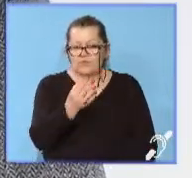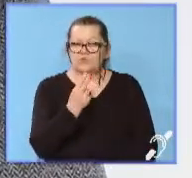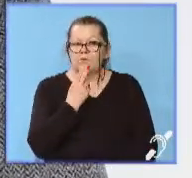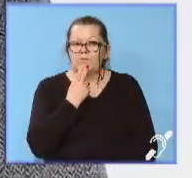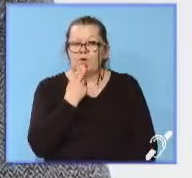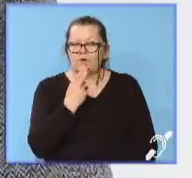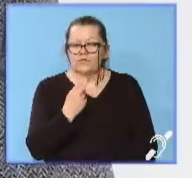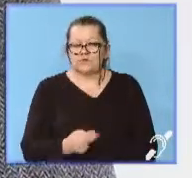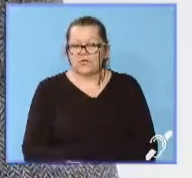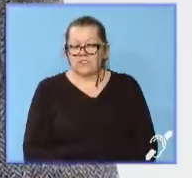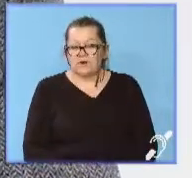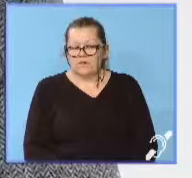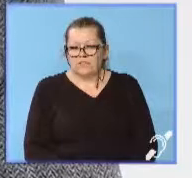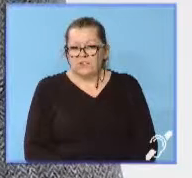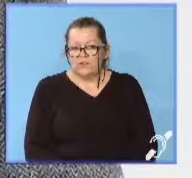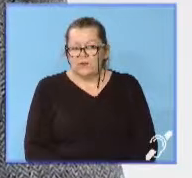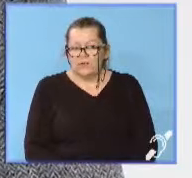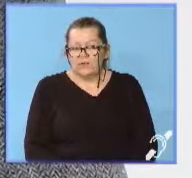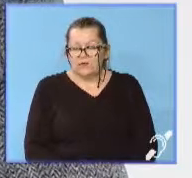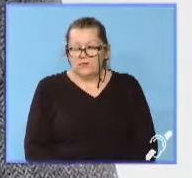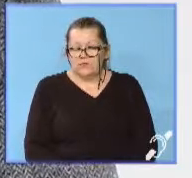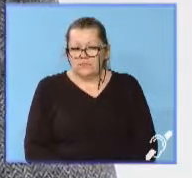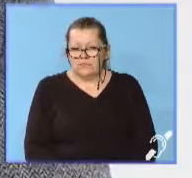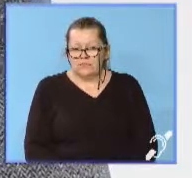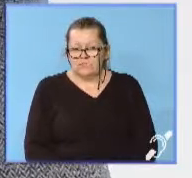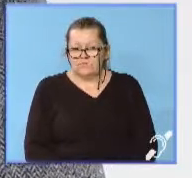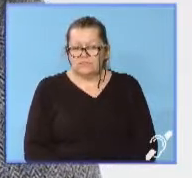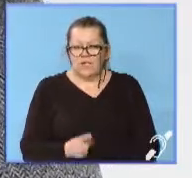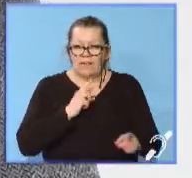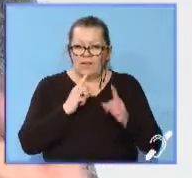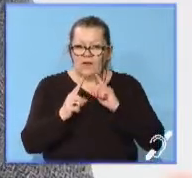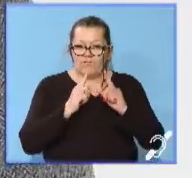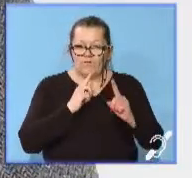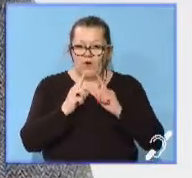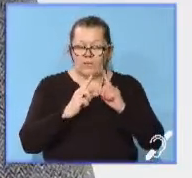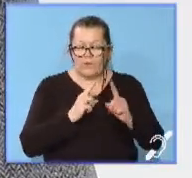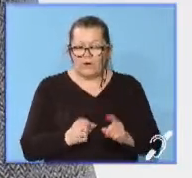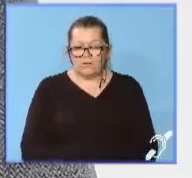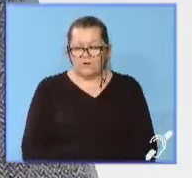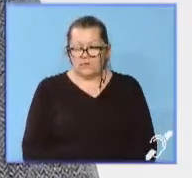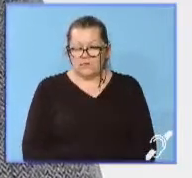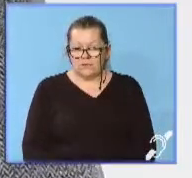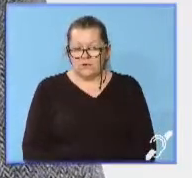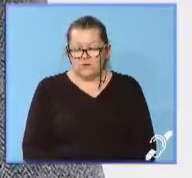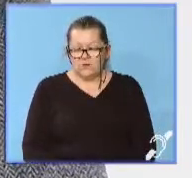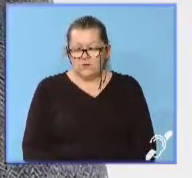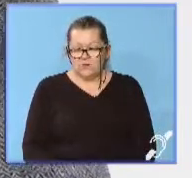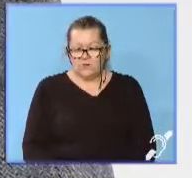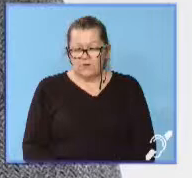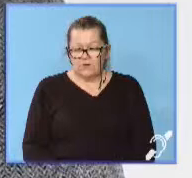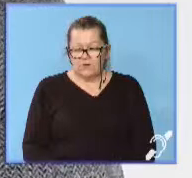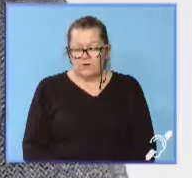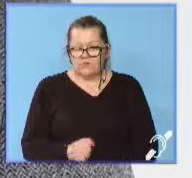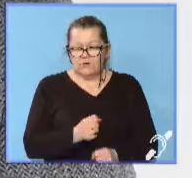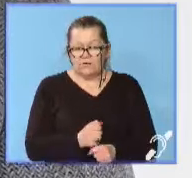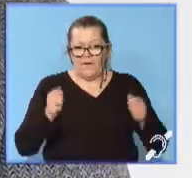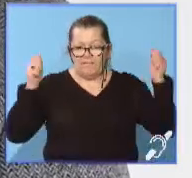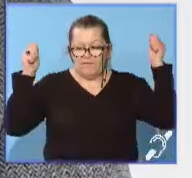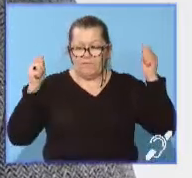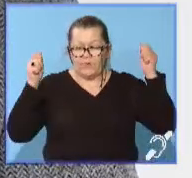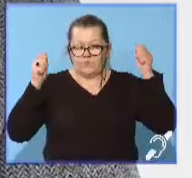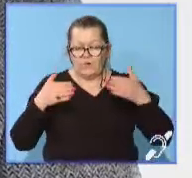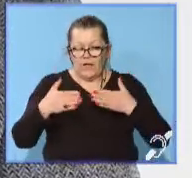ordine și am ajuns la un consens în sensul că au solicitat să i lăsăm să să protesteze